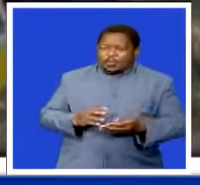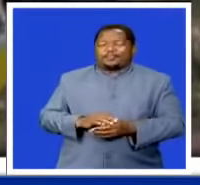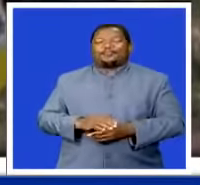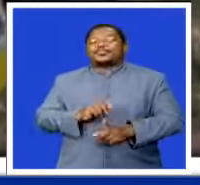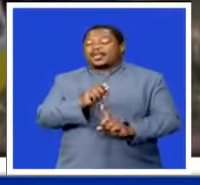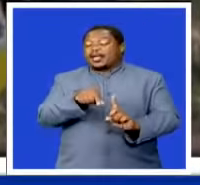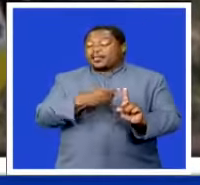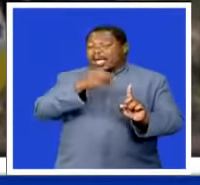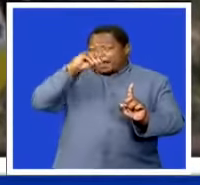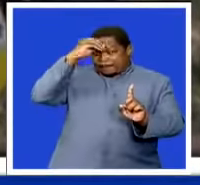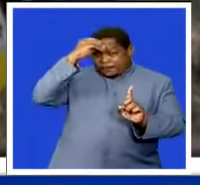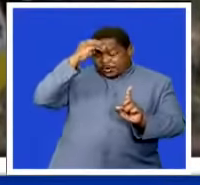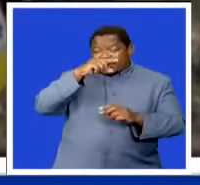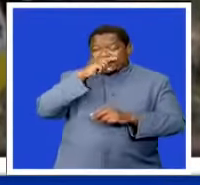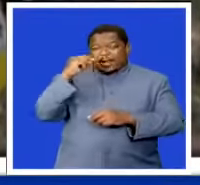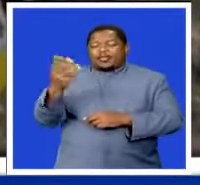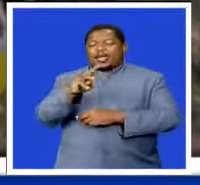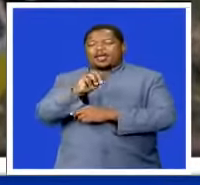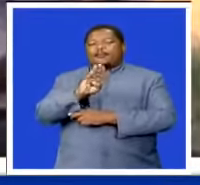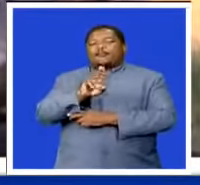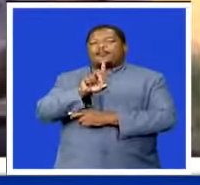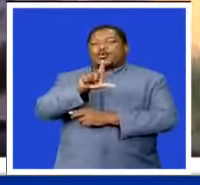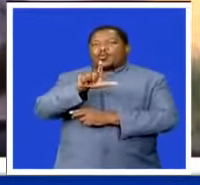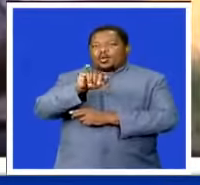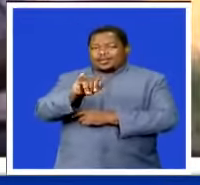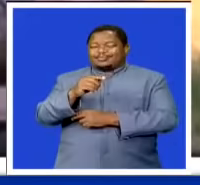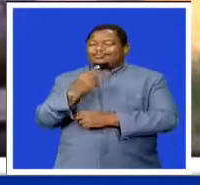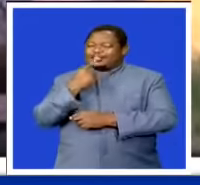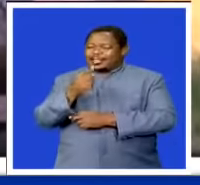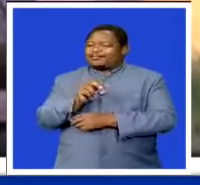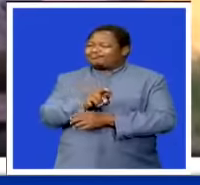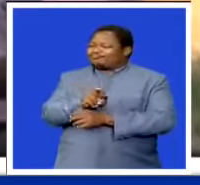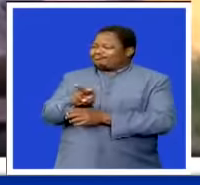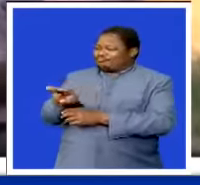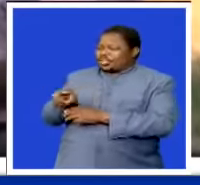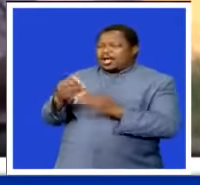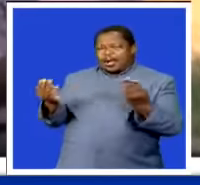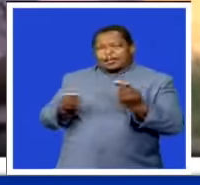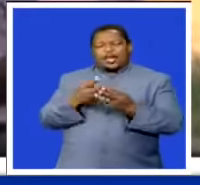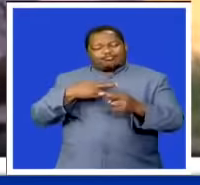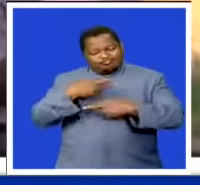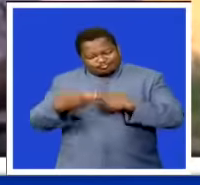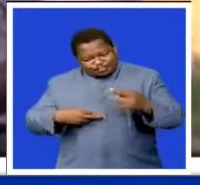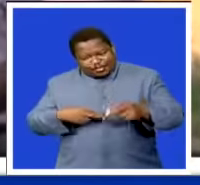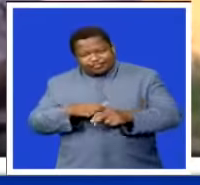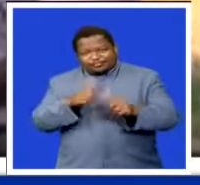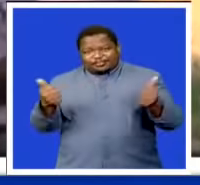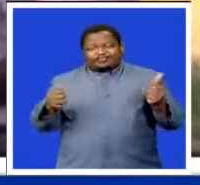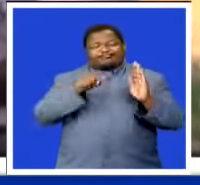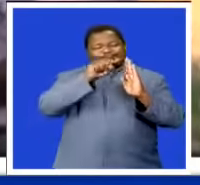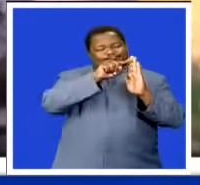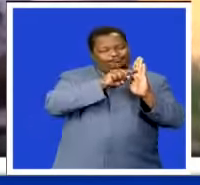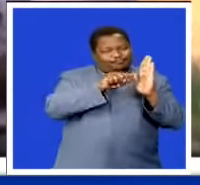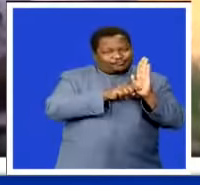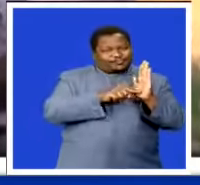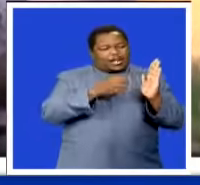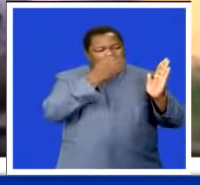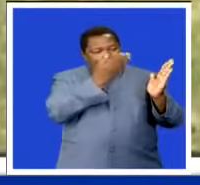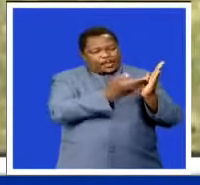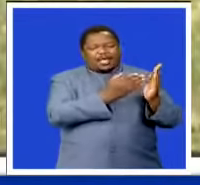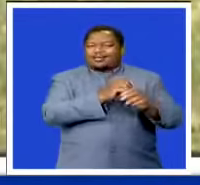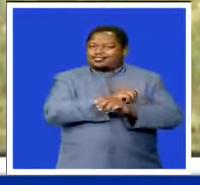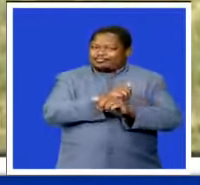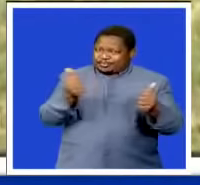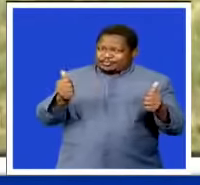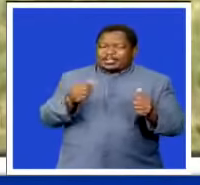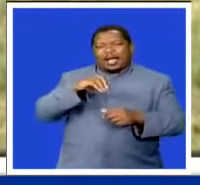lithi bayagculiseka ngokutiphatha kwalesive njengoba imigomo yekuvikela lo mkhuhlane iyalandzeleleka kanti-ke